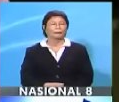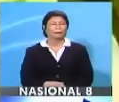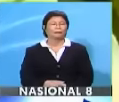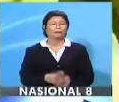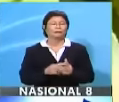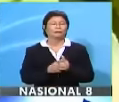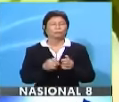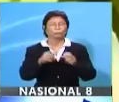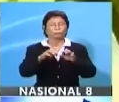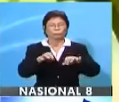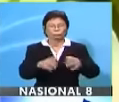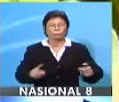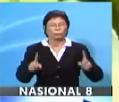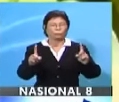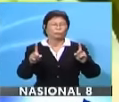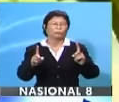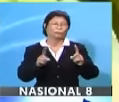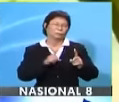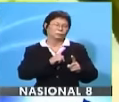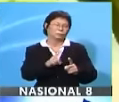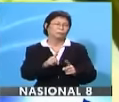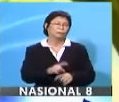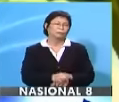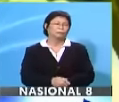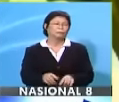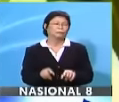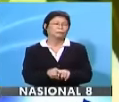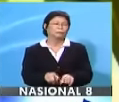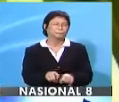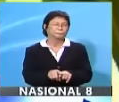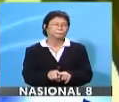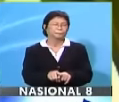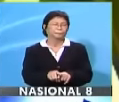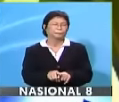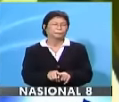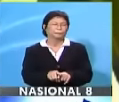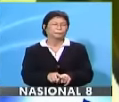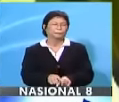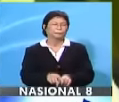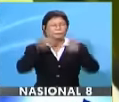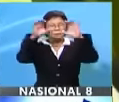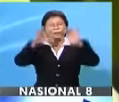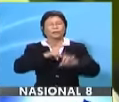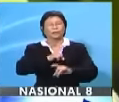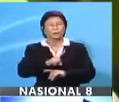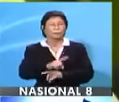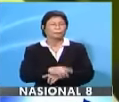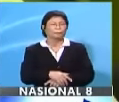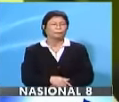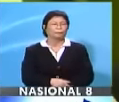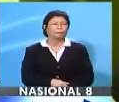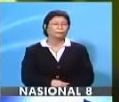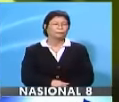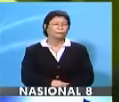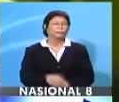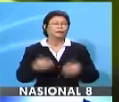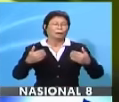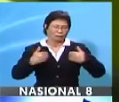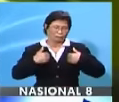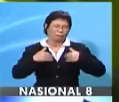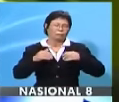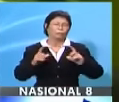lah. Nak simpan macam orang Islam kita yang ni lah, yang matian cara ni kan. Kalau boleh-boleh tu nak, mereka tu ada kubur